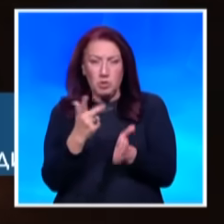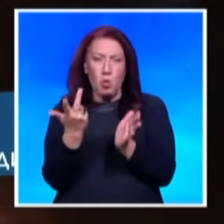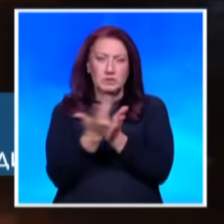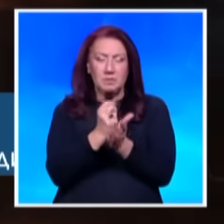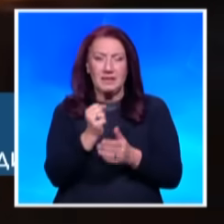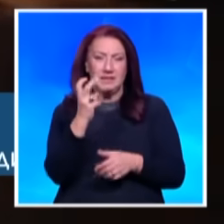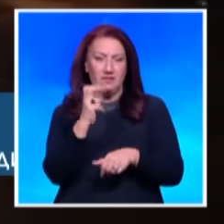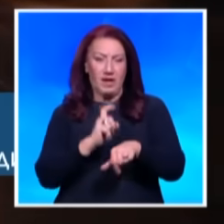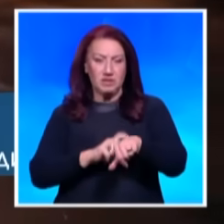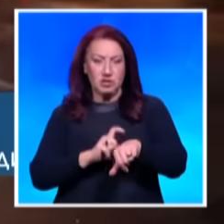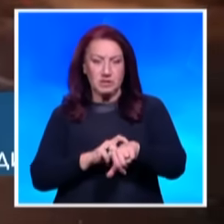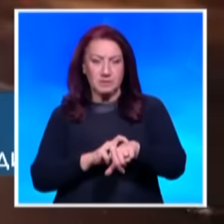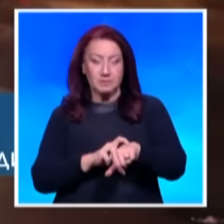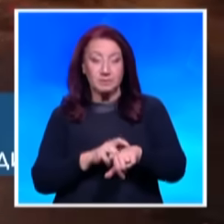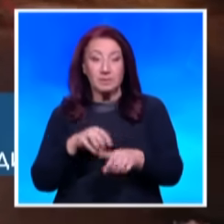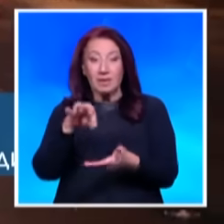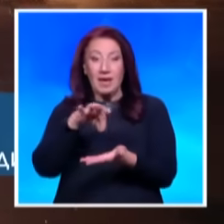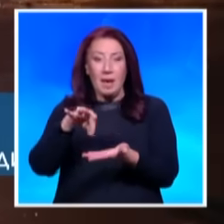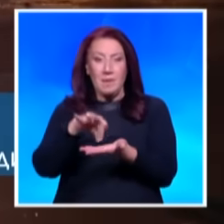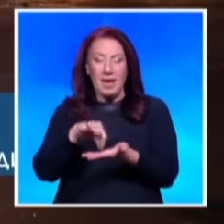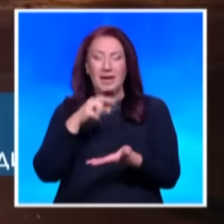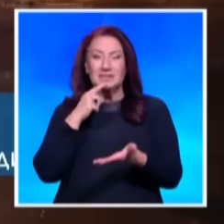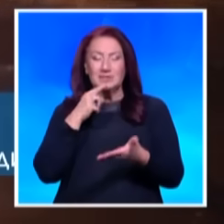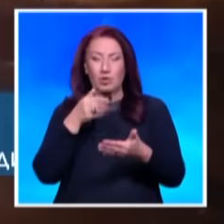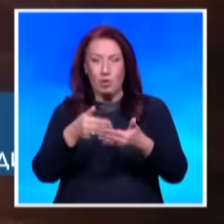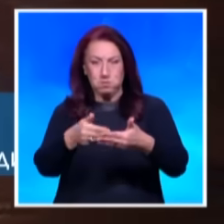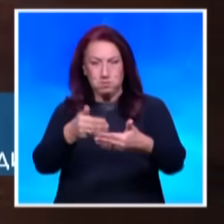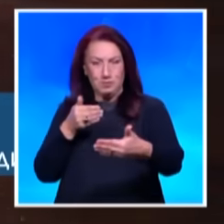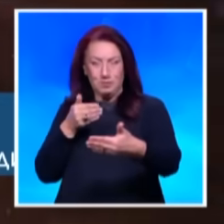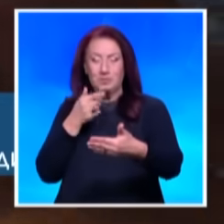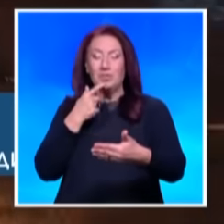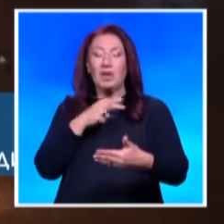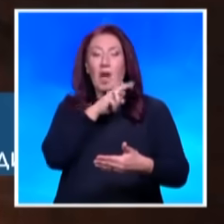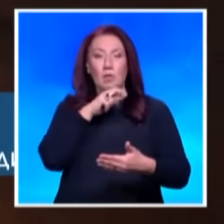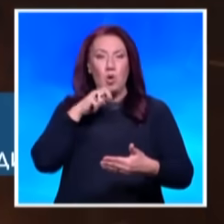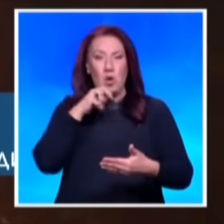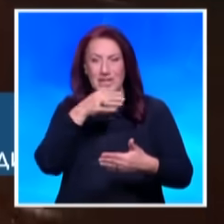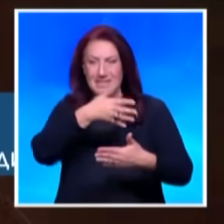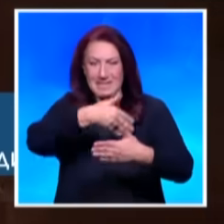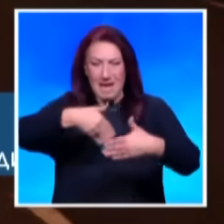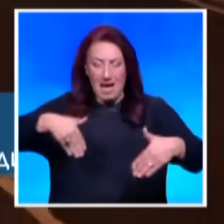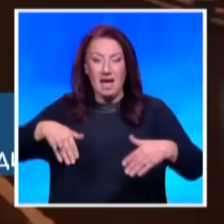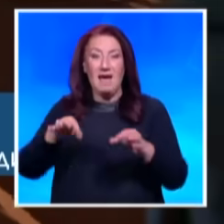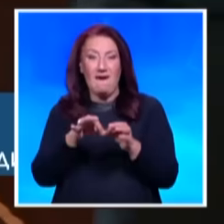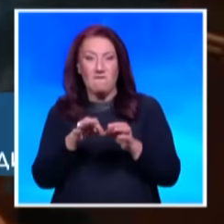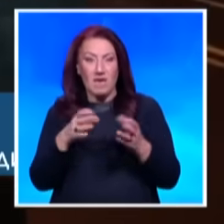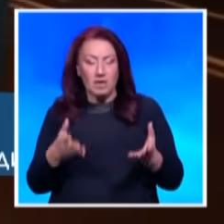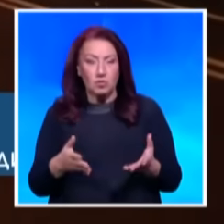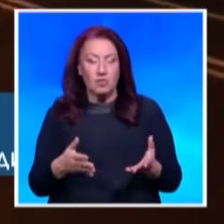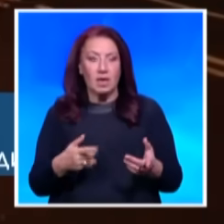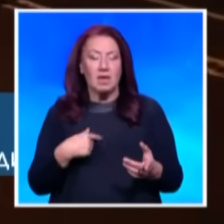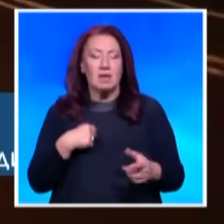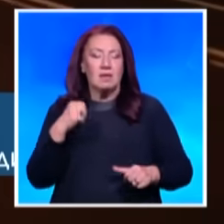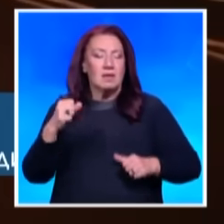часа. Мястото, което разделяше полицията, жандармерията и феновете, всичко това ескалира. Напрежението ескалира, като